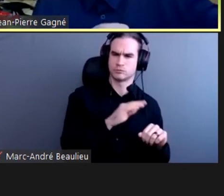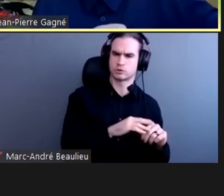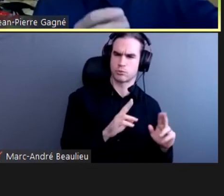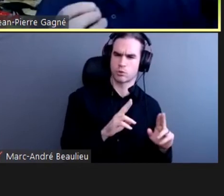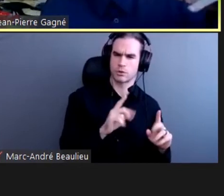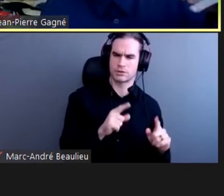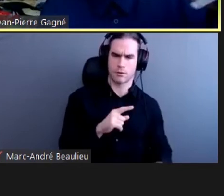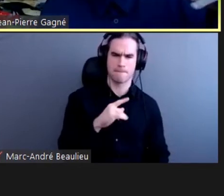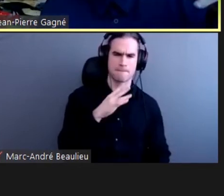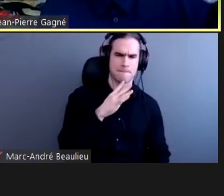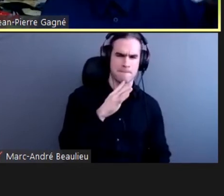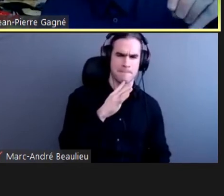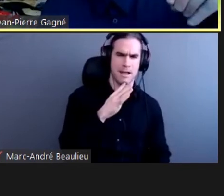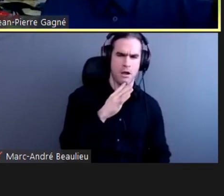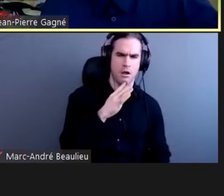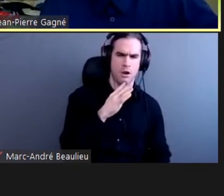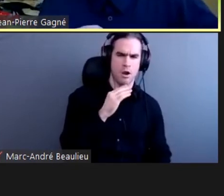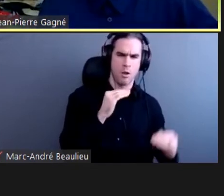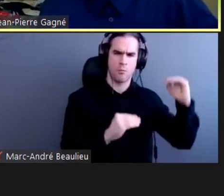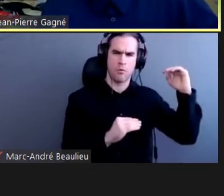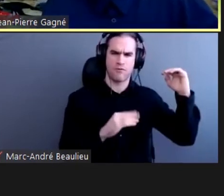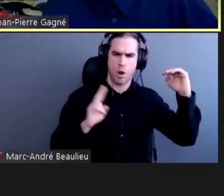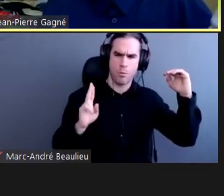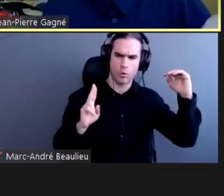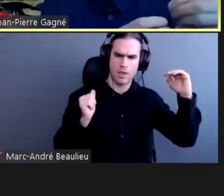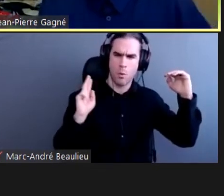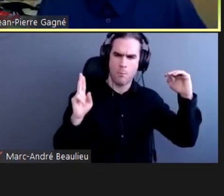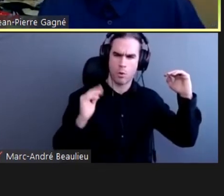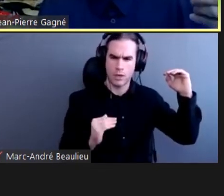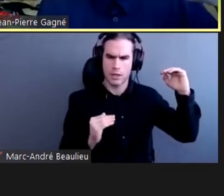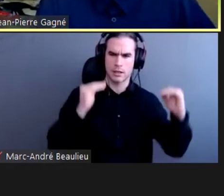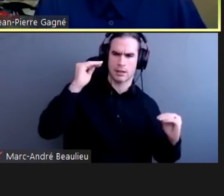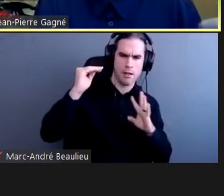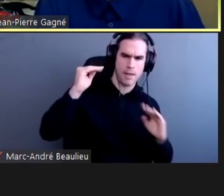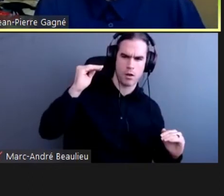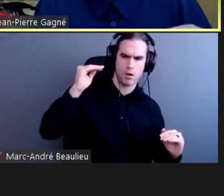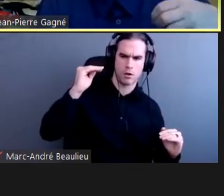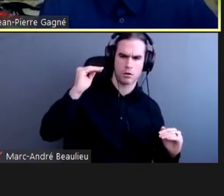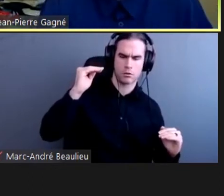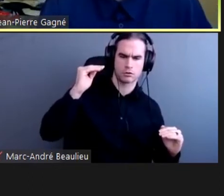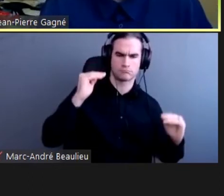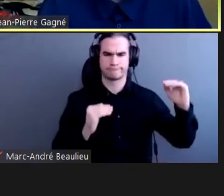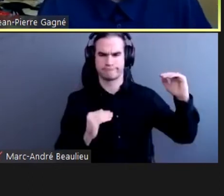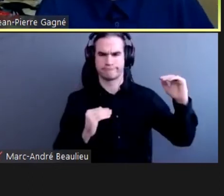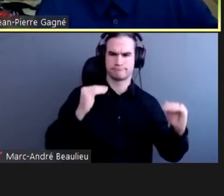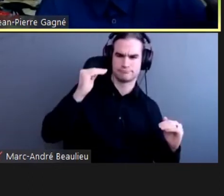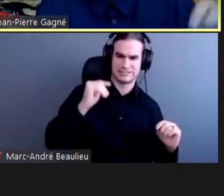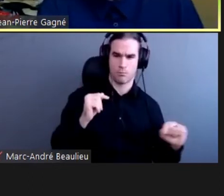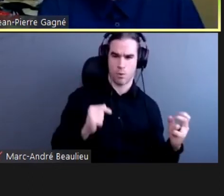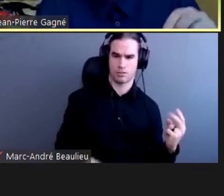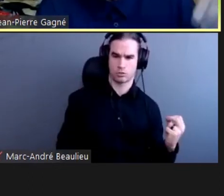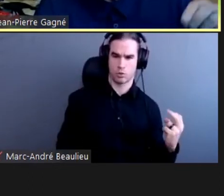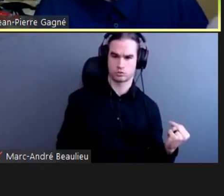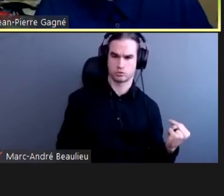que la parole elle est plus forte que le bruit ou est-ce que le bruit il est plus fort que la parole? Alors, quand on dit le rapport signal sur bruit est moins 12, ça veut